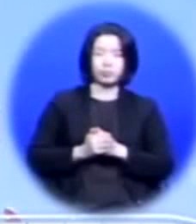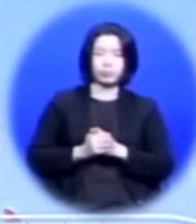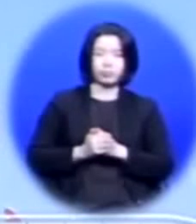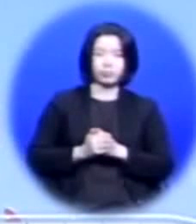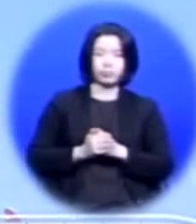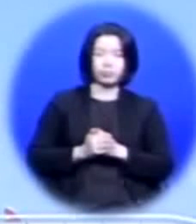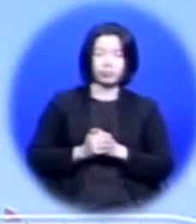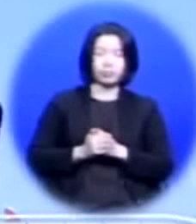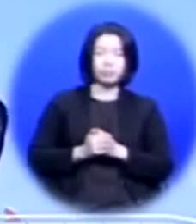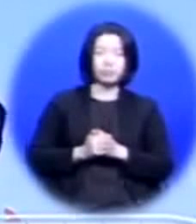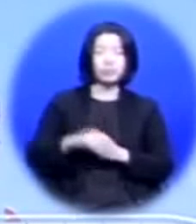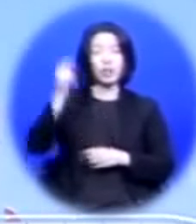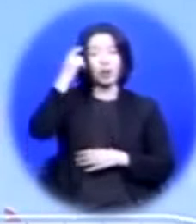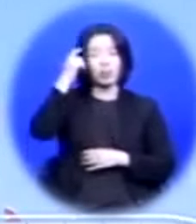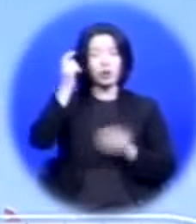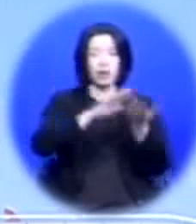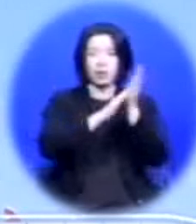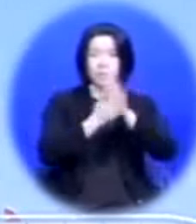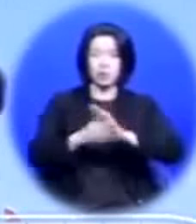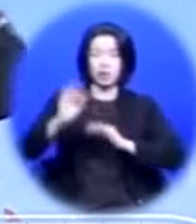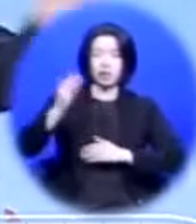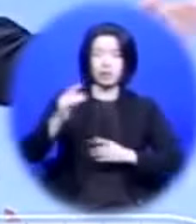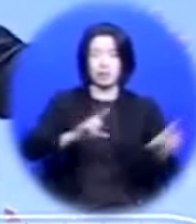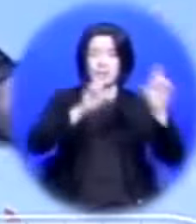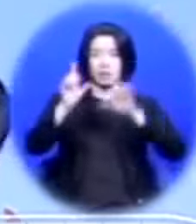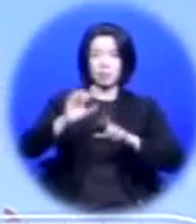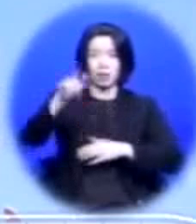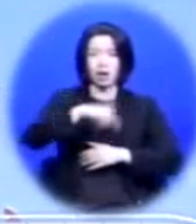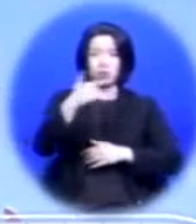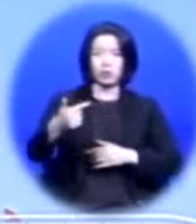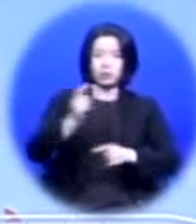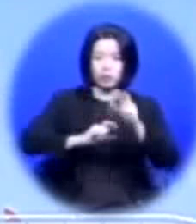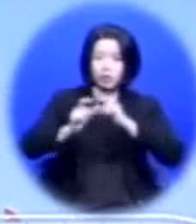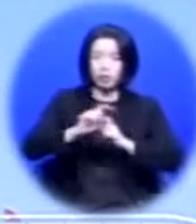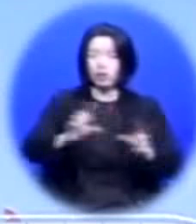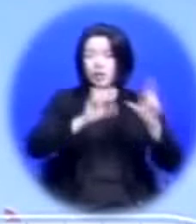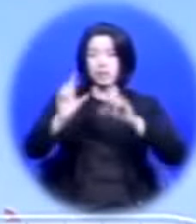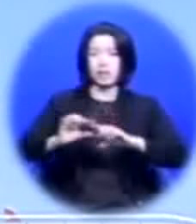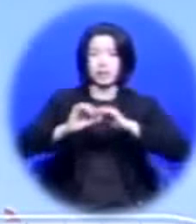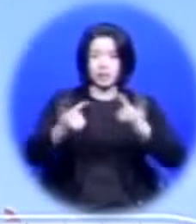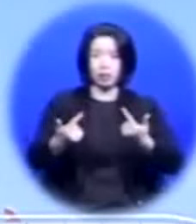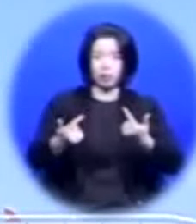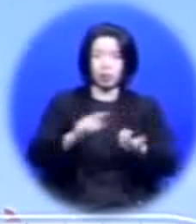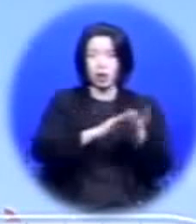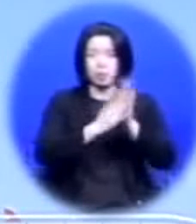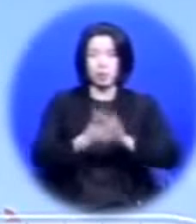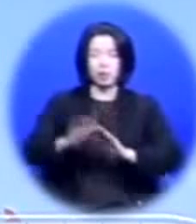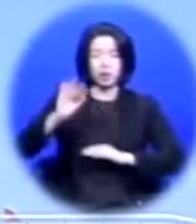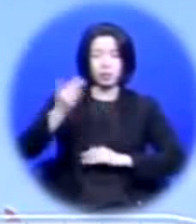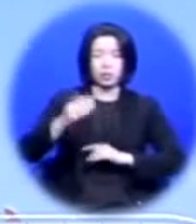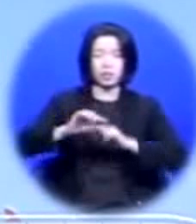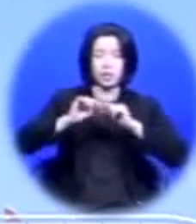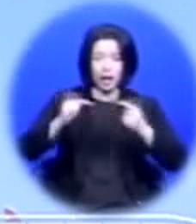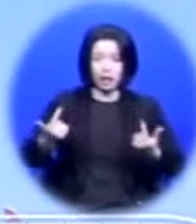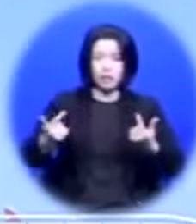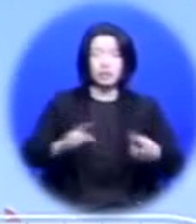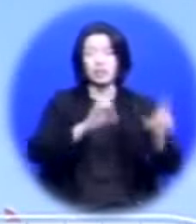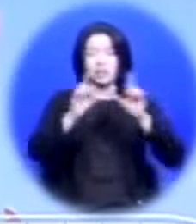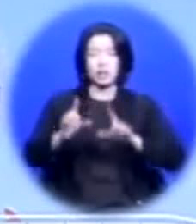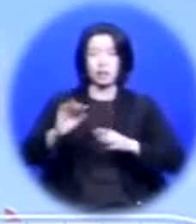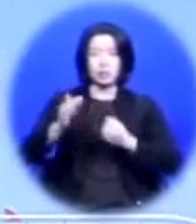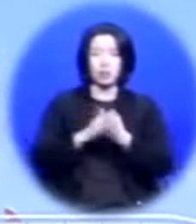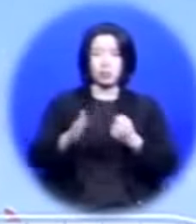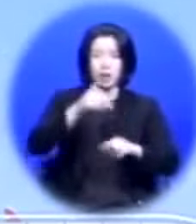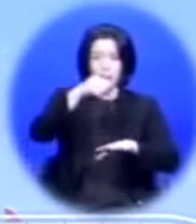못합니다 왜 변화된 삶을 하루라도 더 살지를 않고 변화되지 않는 삶을 살다가 어떻게